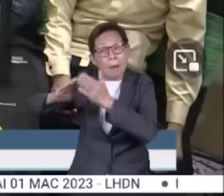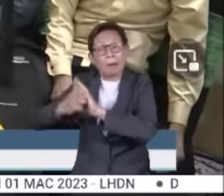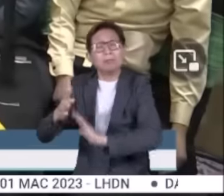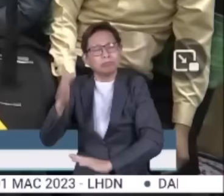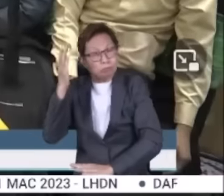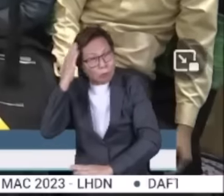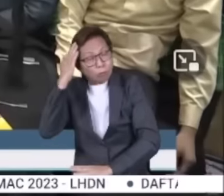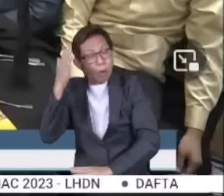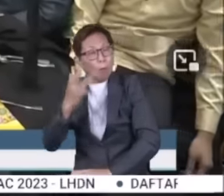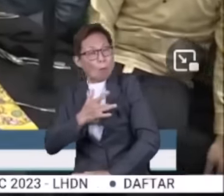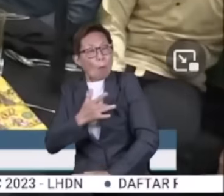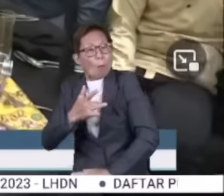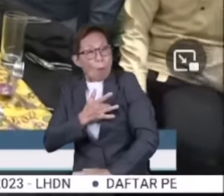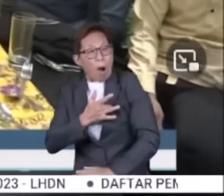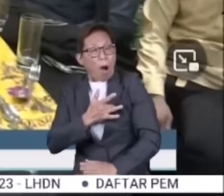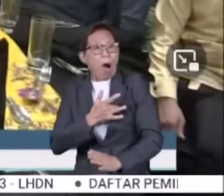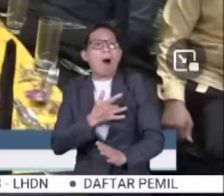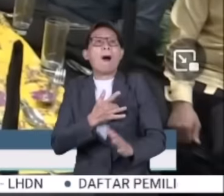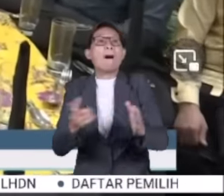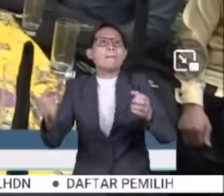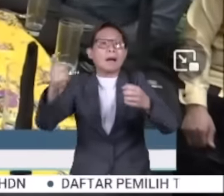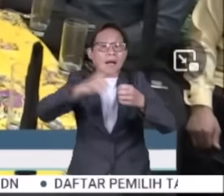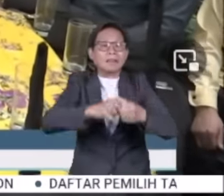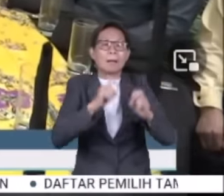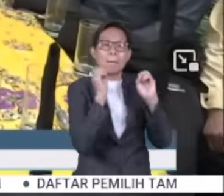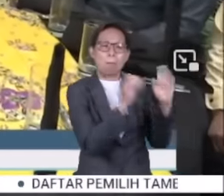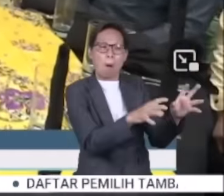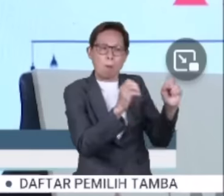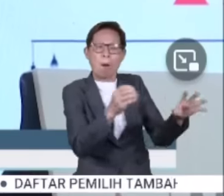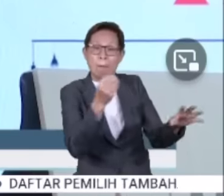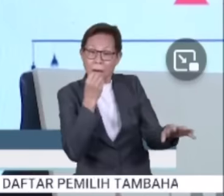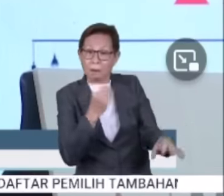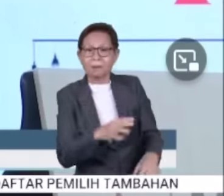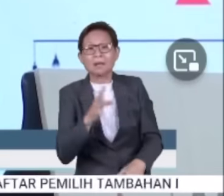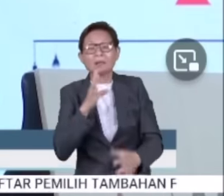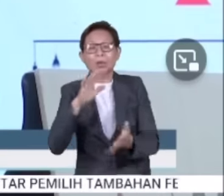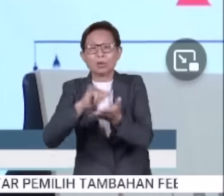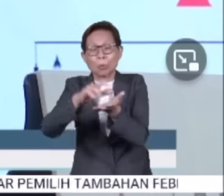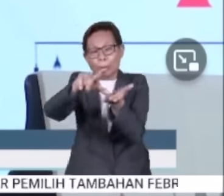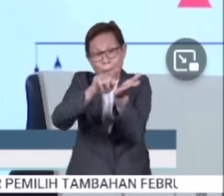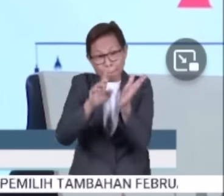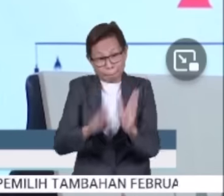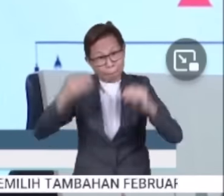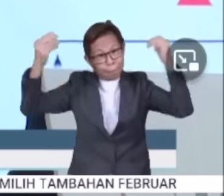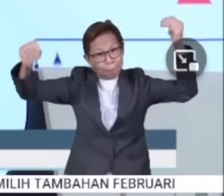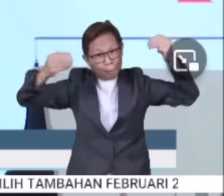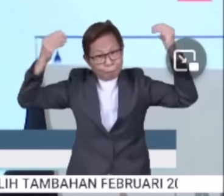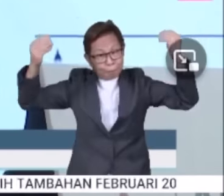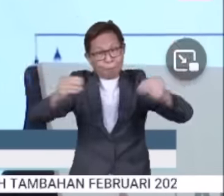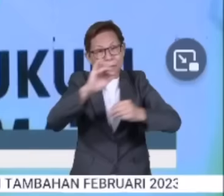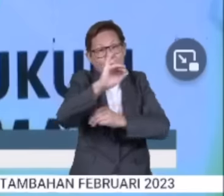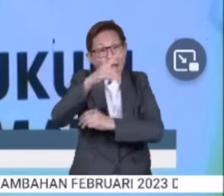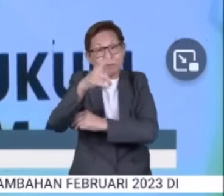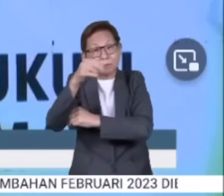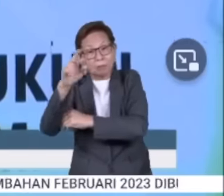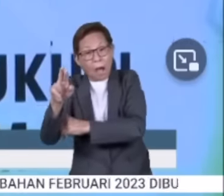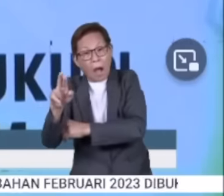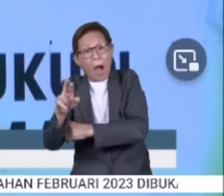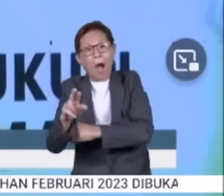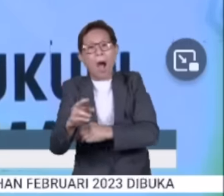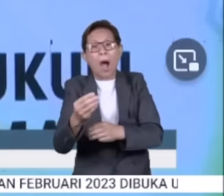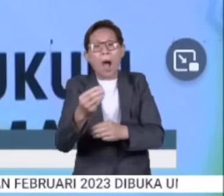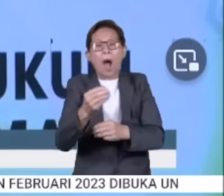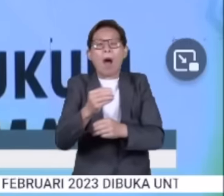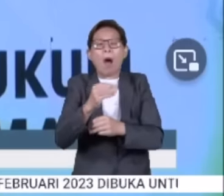dengan isu pembaziran makanan ini lah. Beliau berkata demikian kepada media dalam majlis iftar Ramadan Agrobank